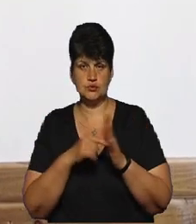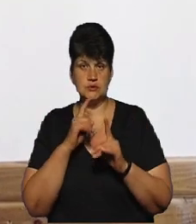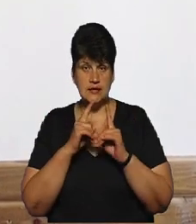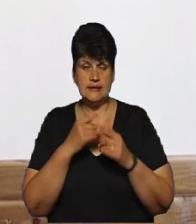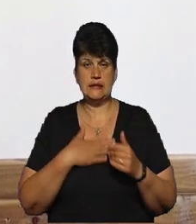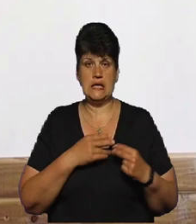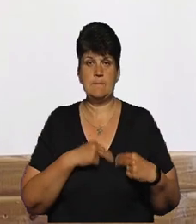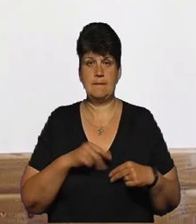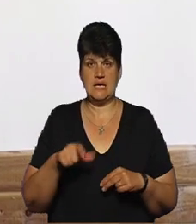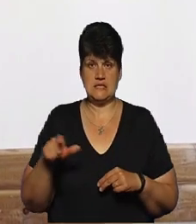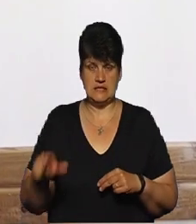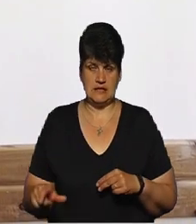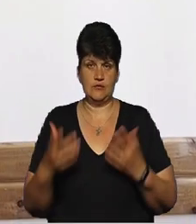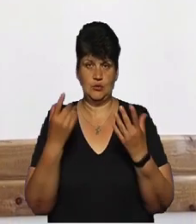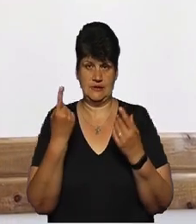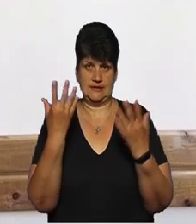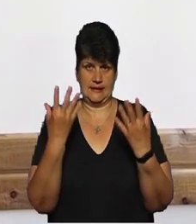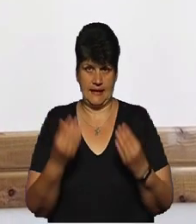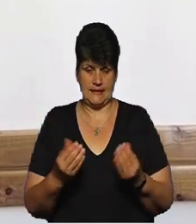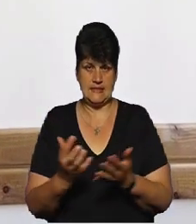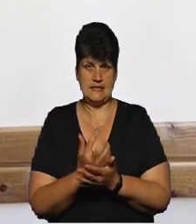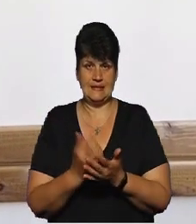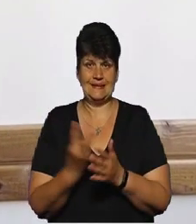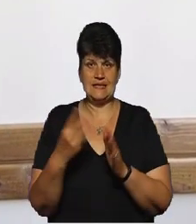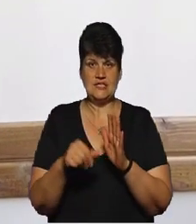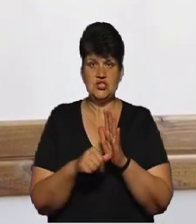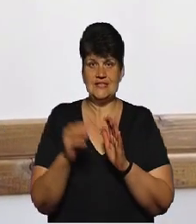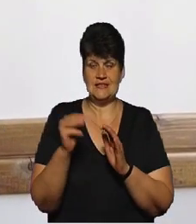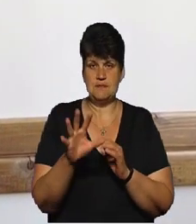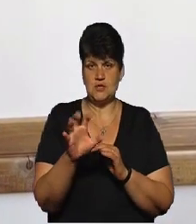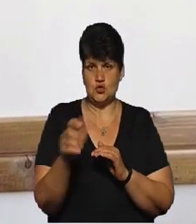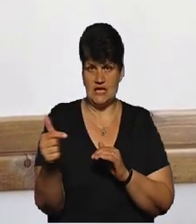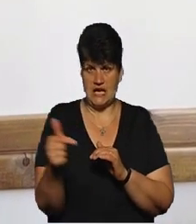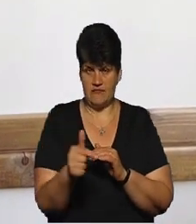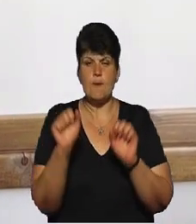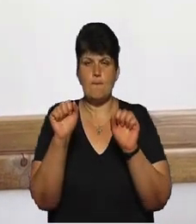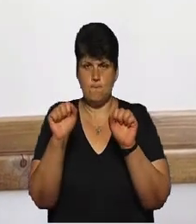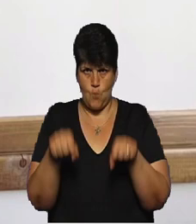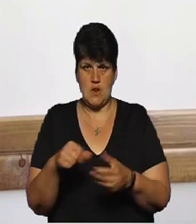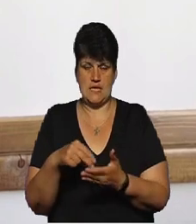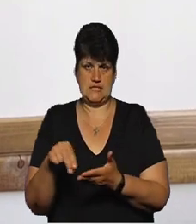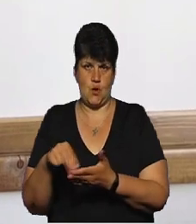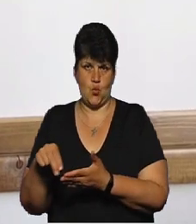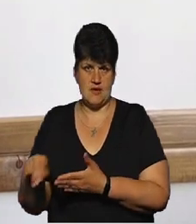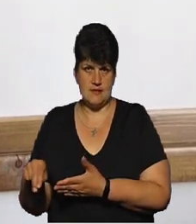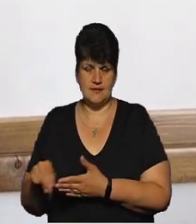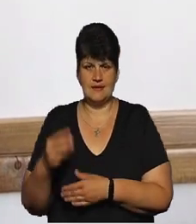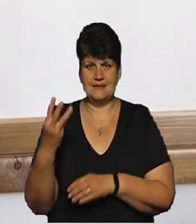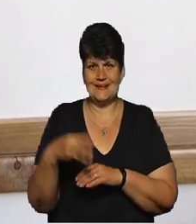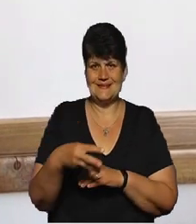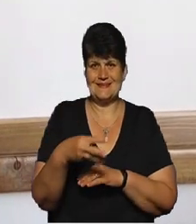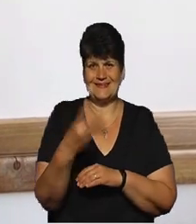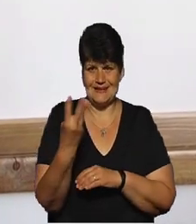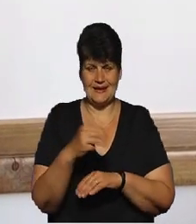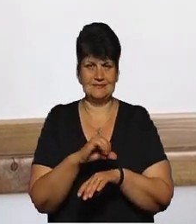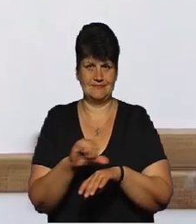працівники, одноденний заробіток, це 36 тисяч 500 гривень, могли закупити 33 пари